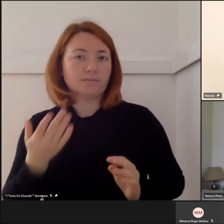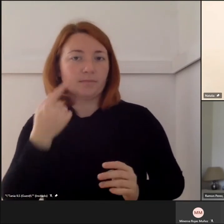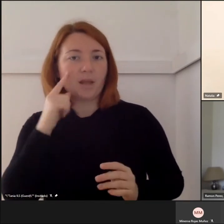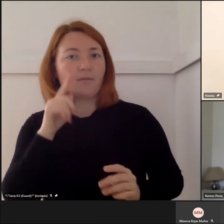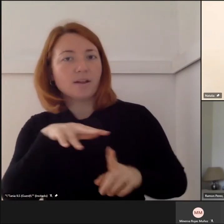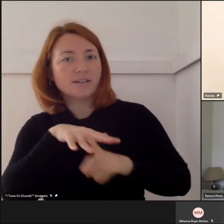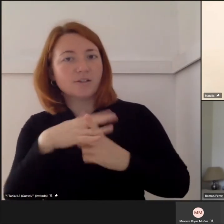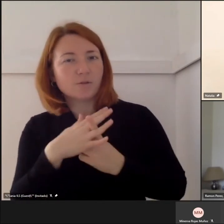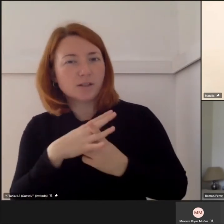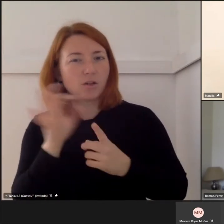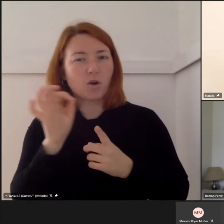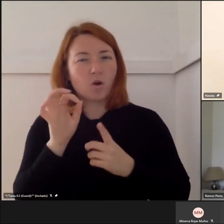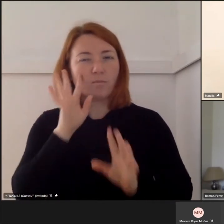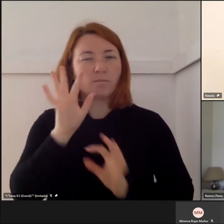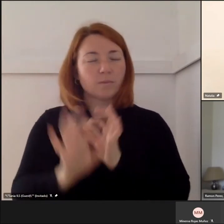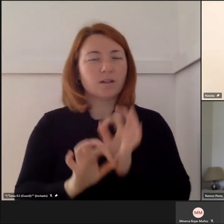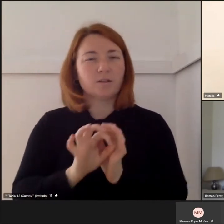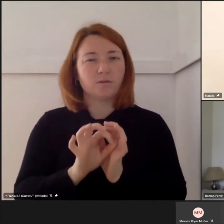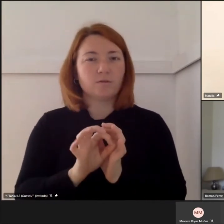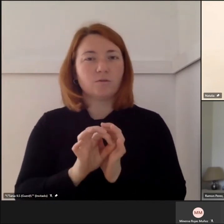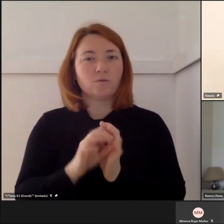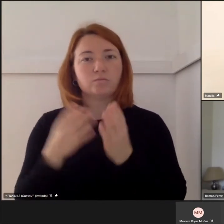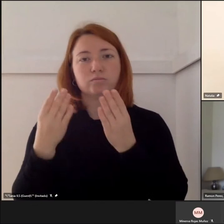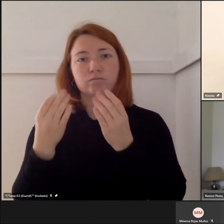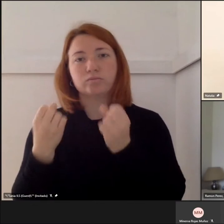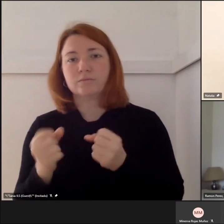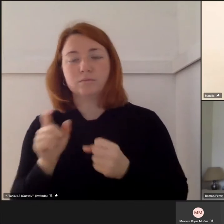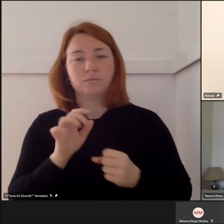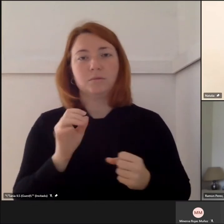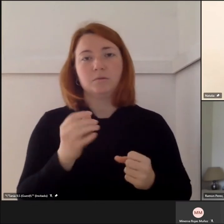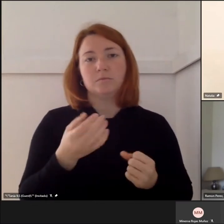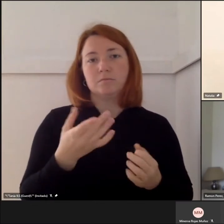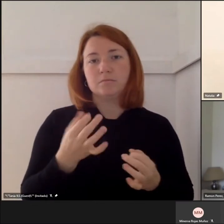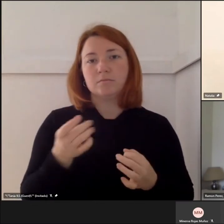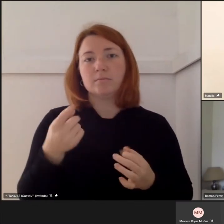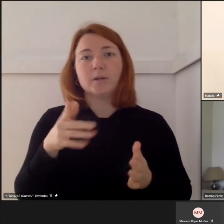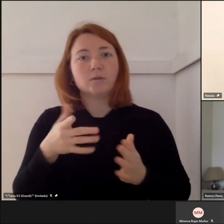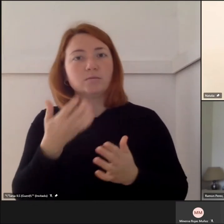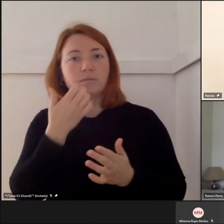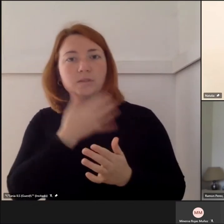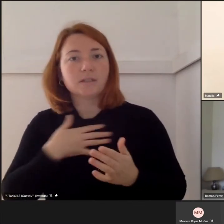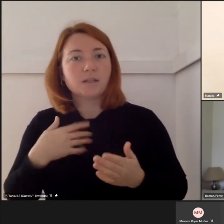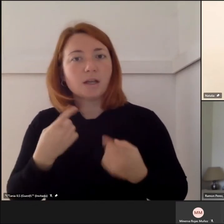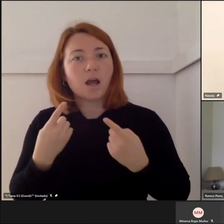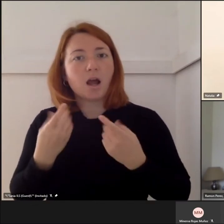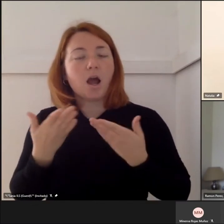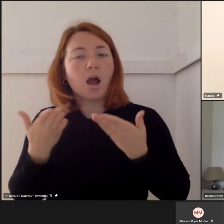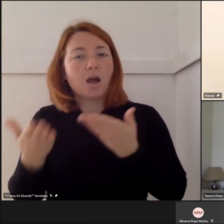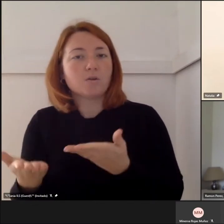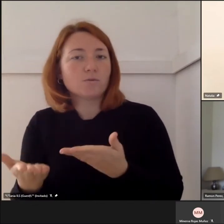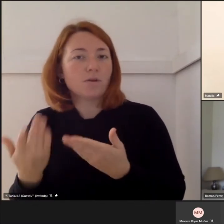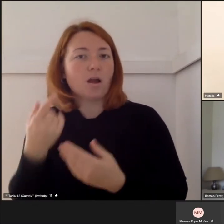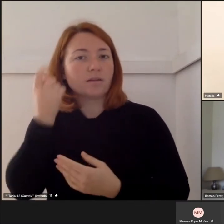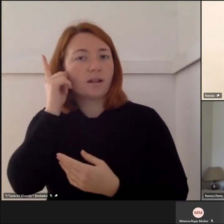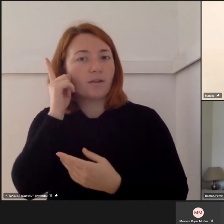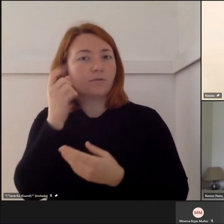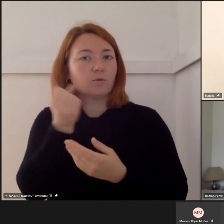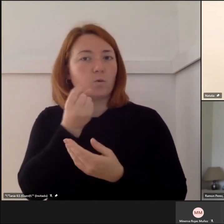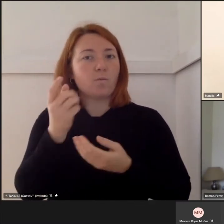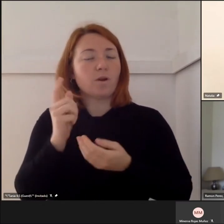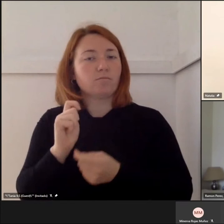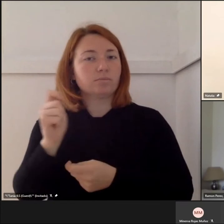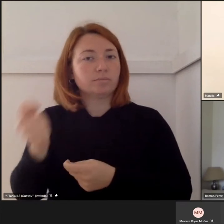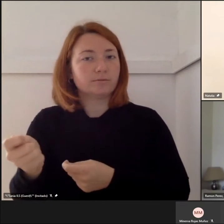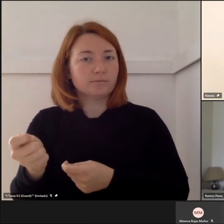quin nivell de risc hi ha, però sí per oferir d'alguna manera, doncs, escolta, tens el meu telèfon, per si necessites parlar, vull dir, fins i tot